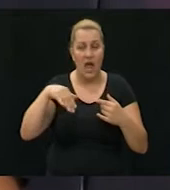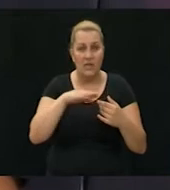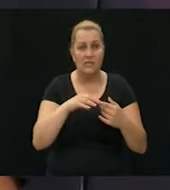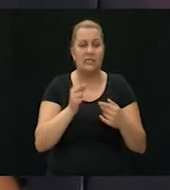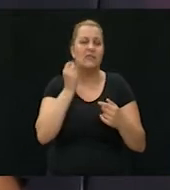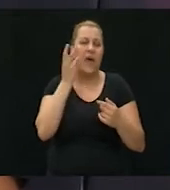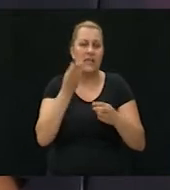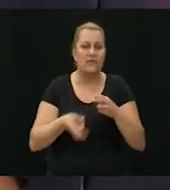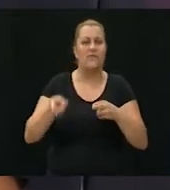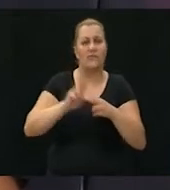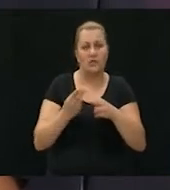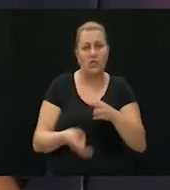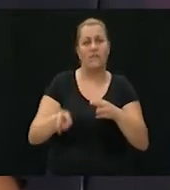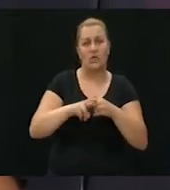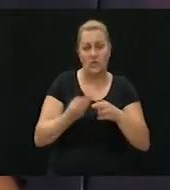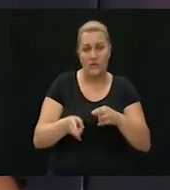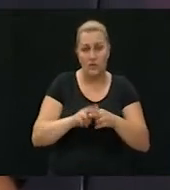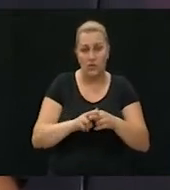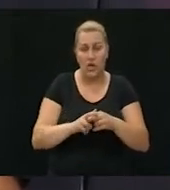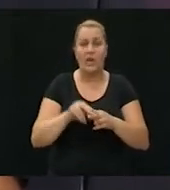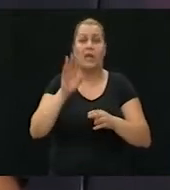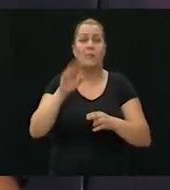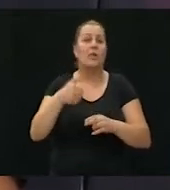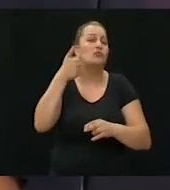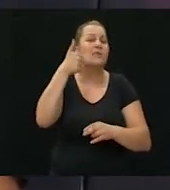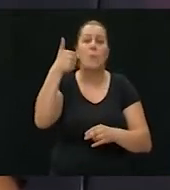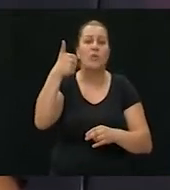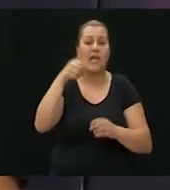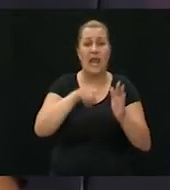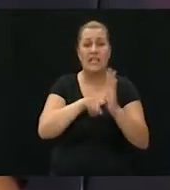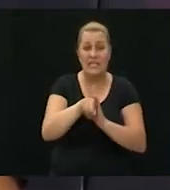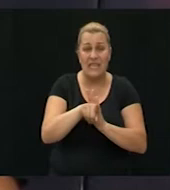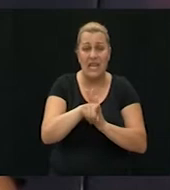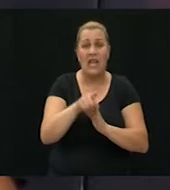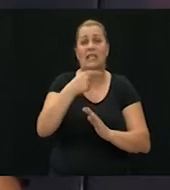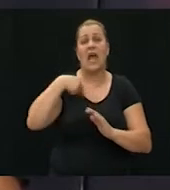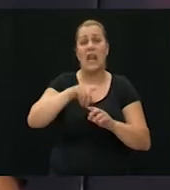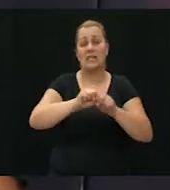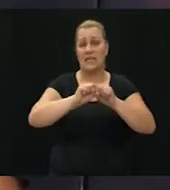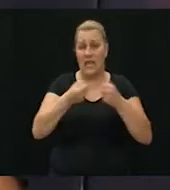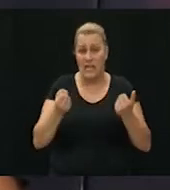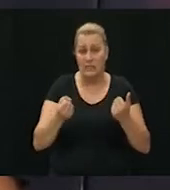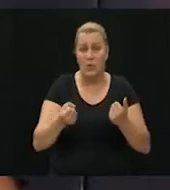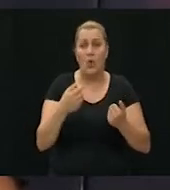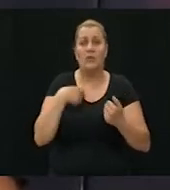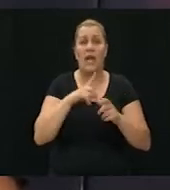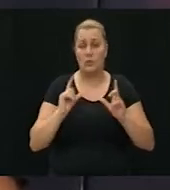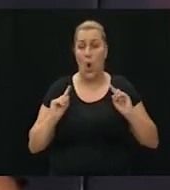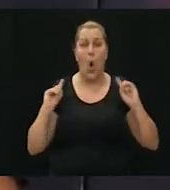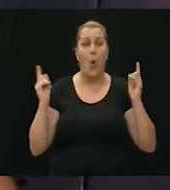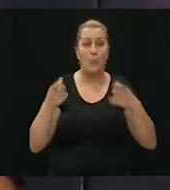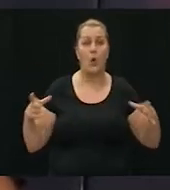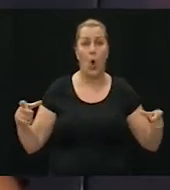dan intenzivirali se i imali su jedan jedini cilj, znači da nas razbiju, da nas opkole i da